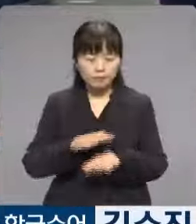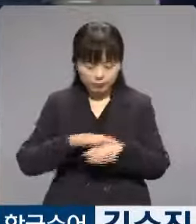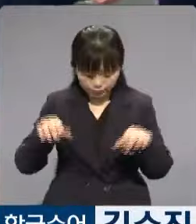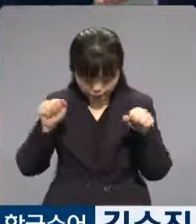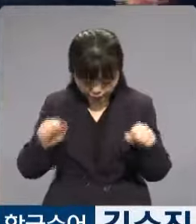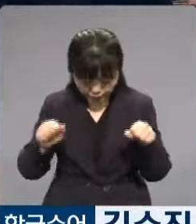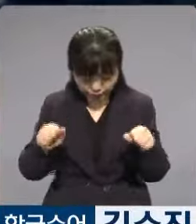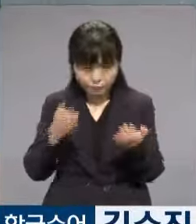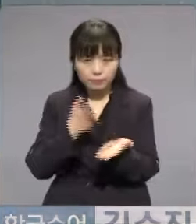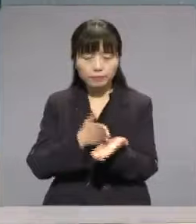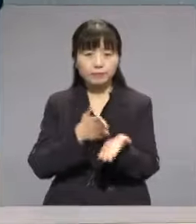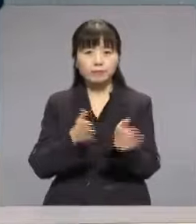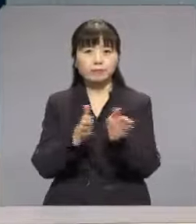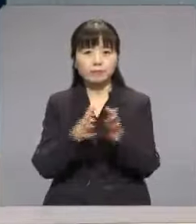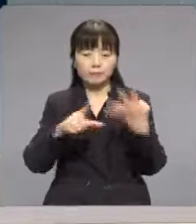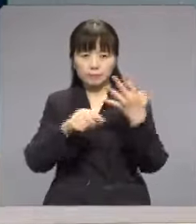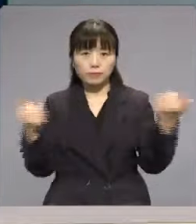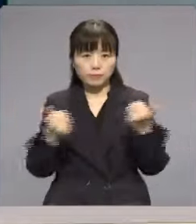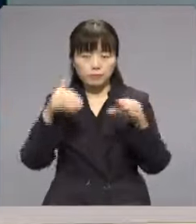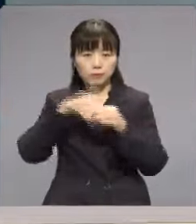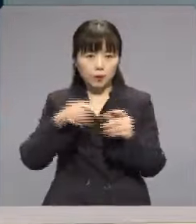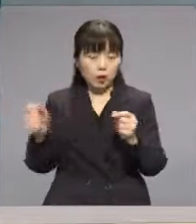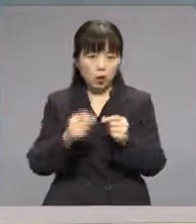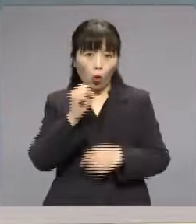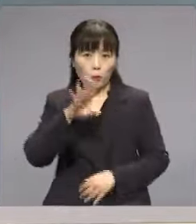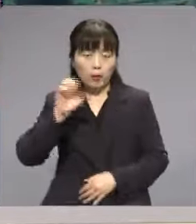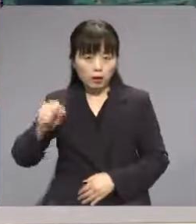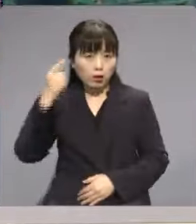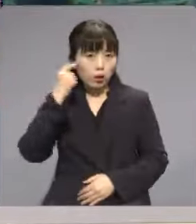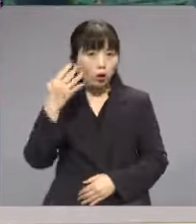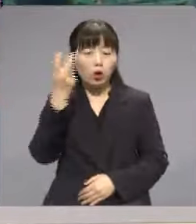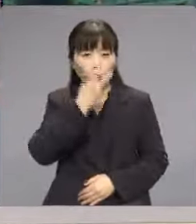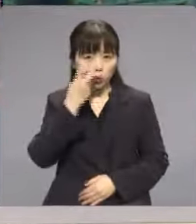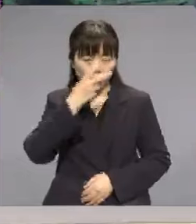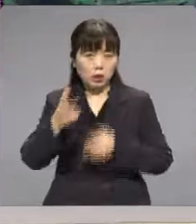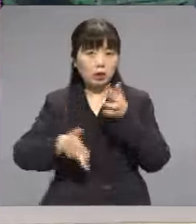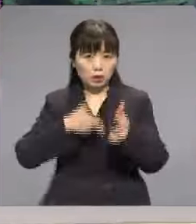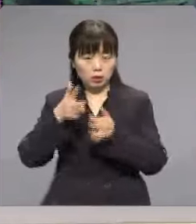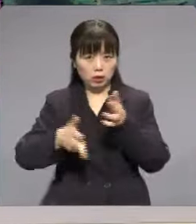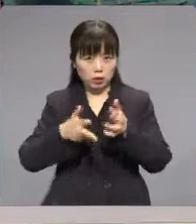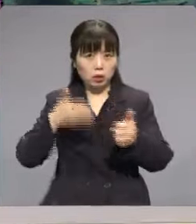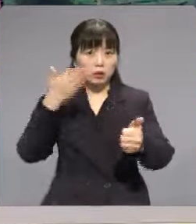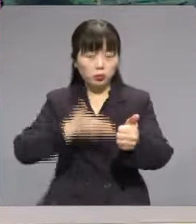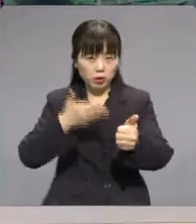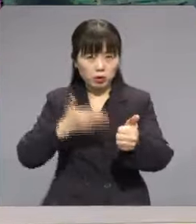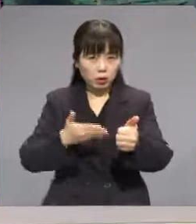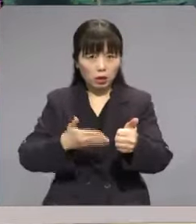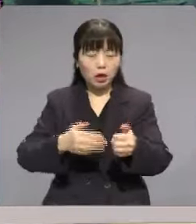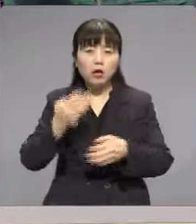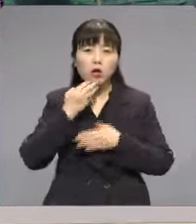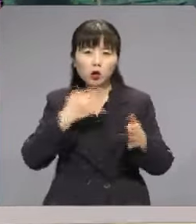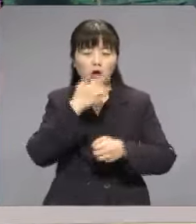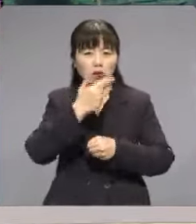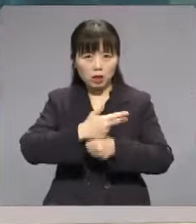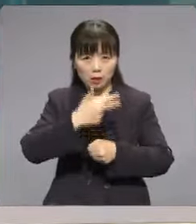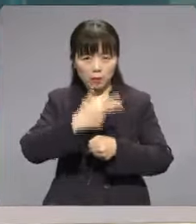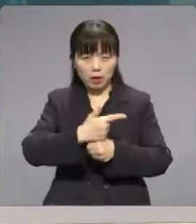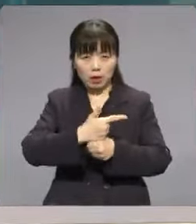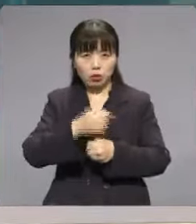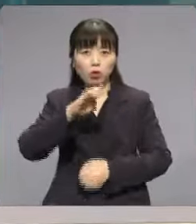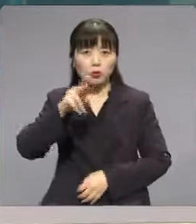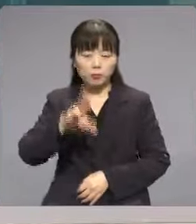여러분 안녕하십니까 4월 총선을 앞두고 OBS 여론 조사기관 스텔 리서치에 의뢰해 경기 남양주 병